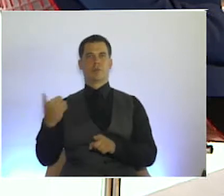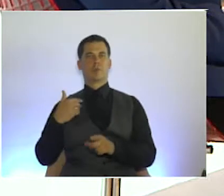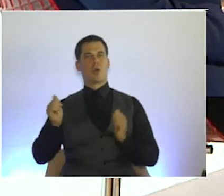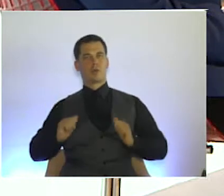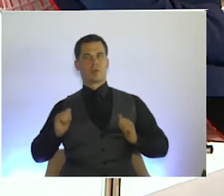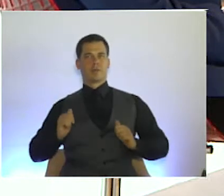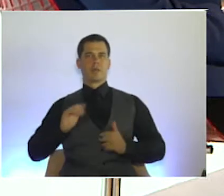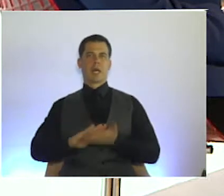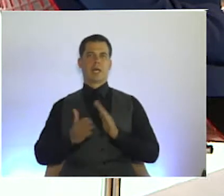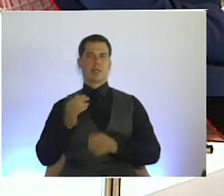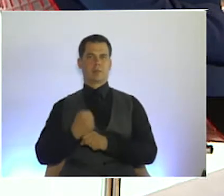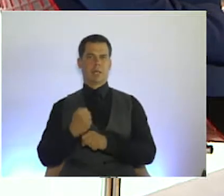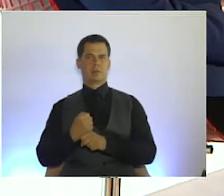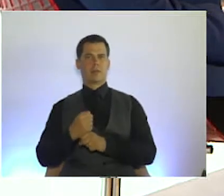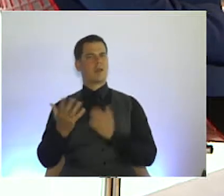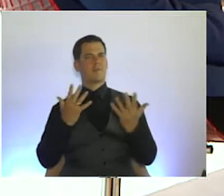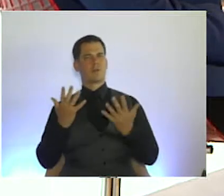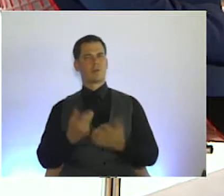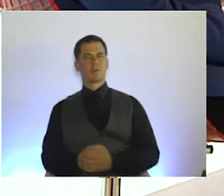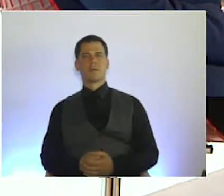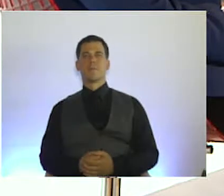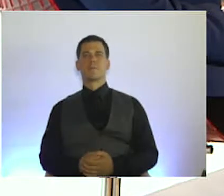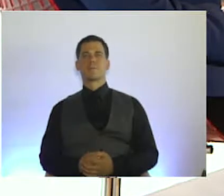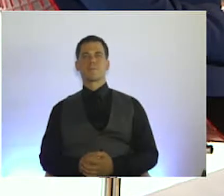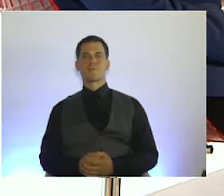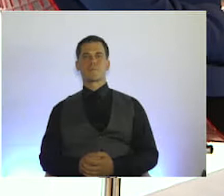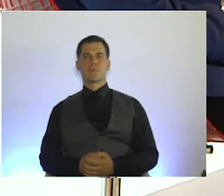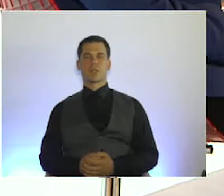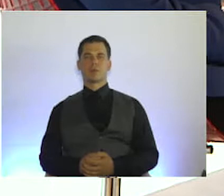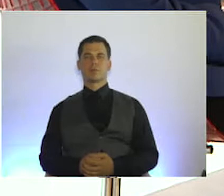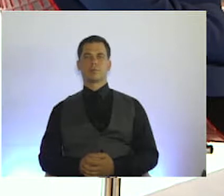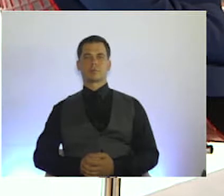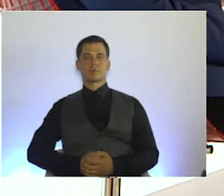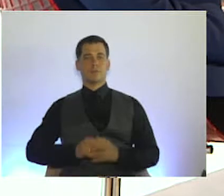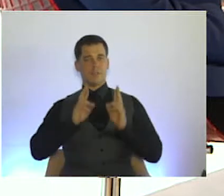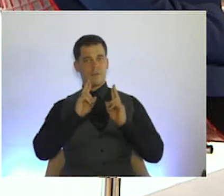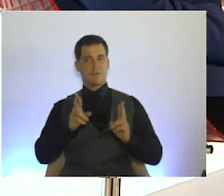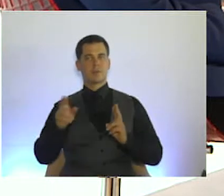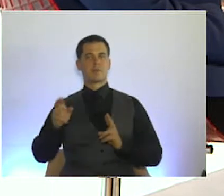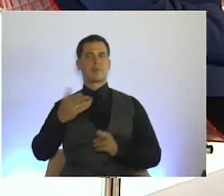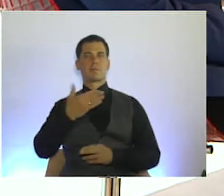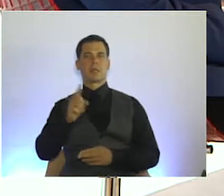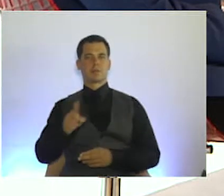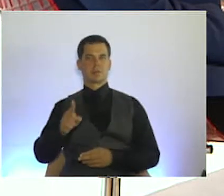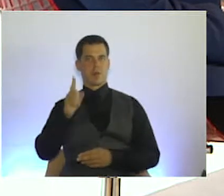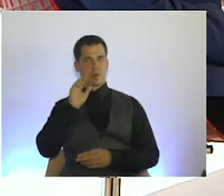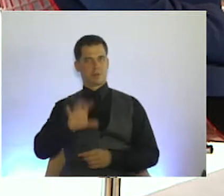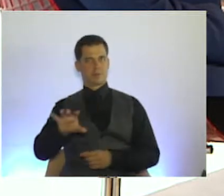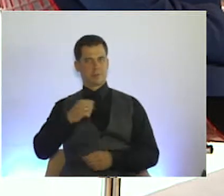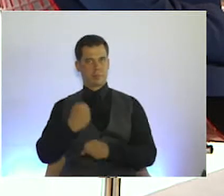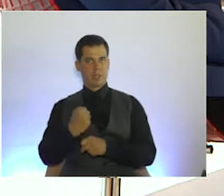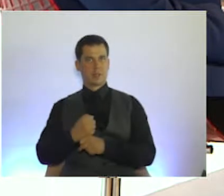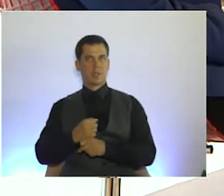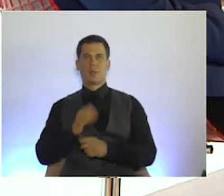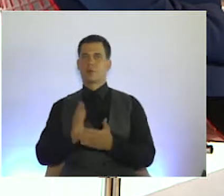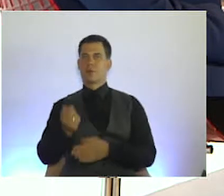tworzyć programy współpracy i rozwoju pracodawców i absolwentów, uczniów szkół średnich, szkół zawodowych, ale